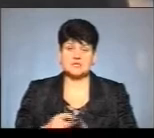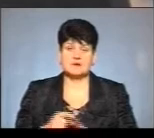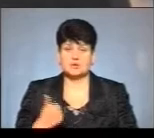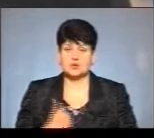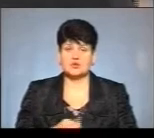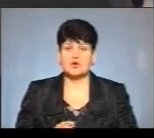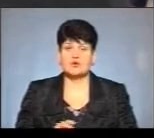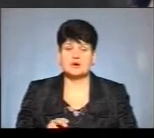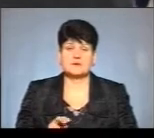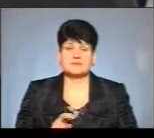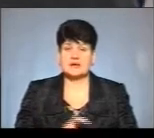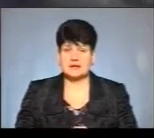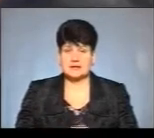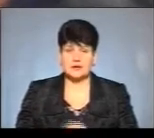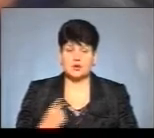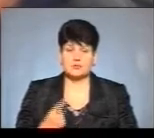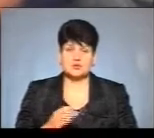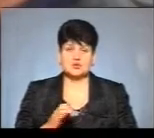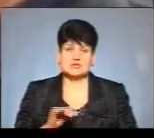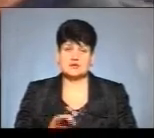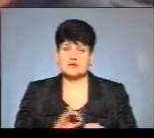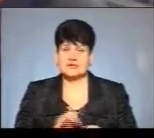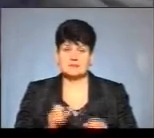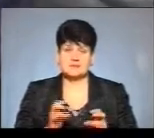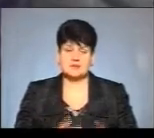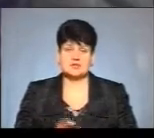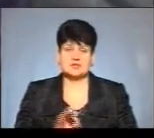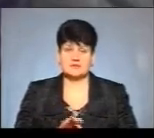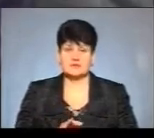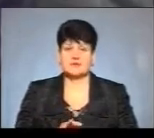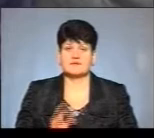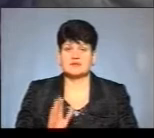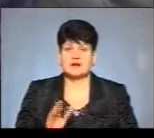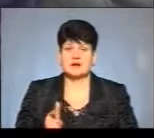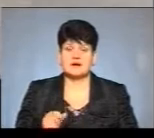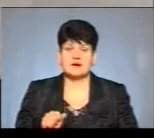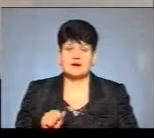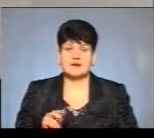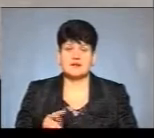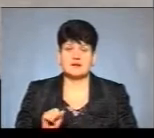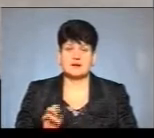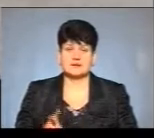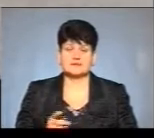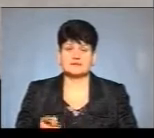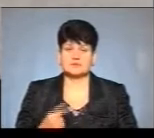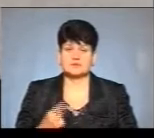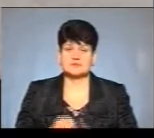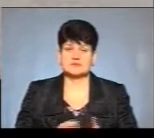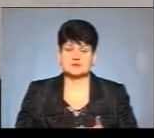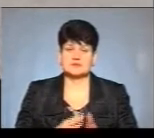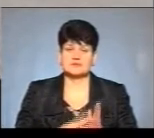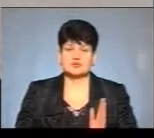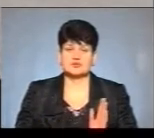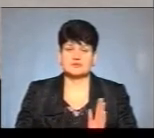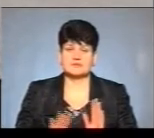лікаря обласного медичного центру соціально небезпечних захворювань Василя Галанова, на Тернопільщині цьогоріч зафіксували 97